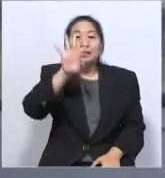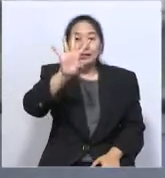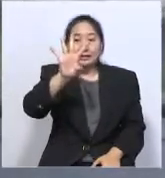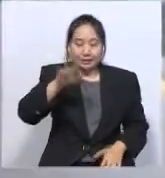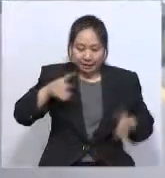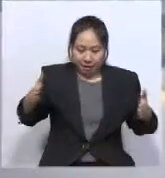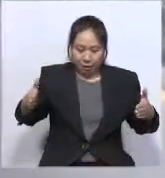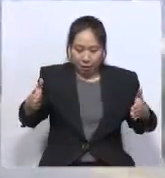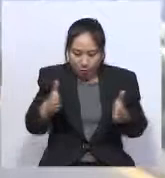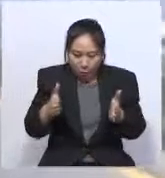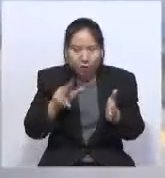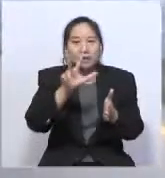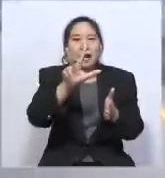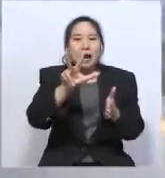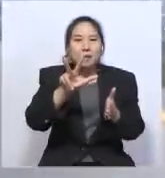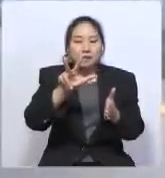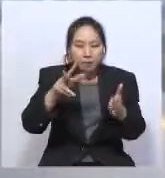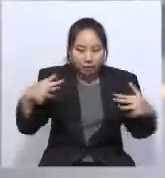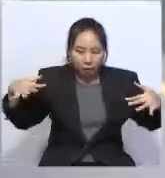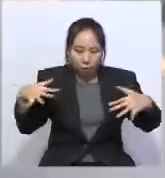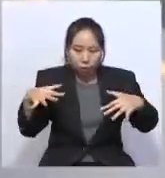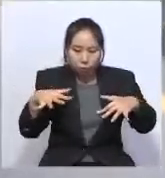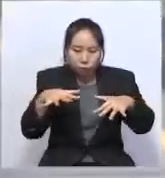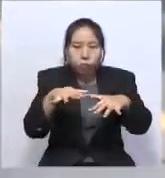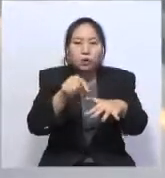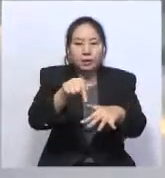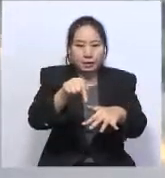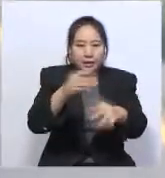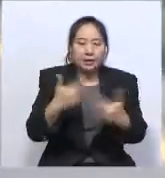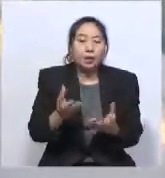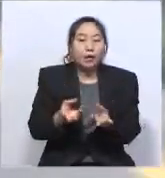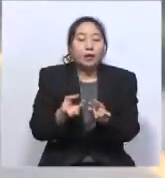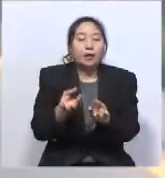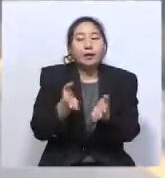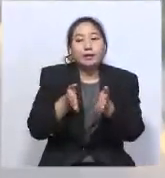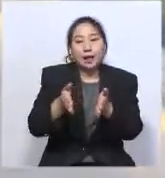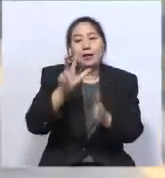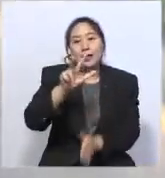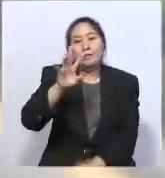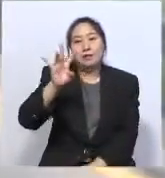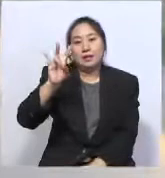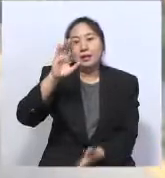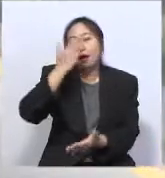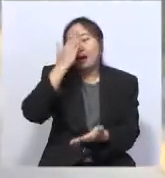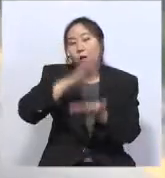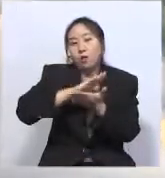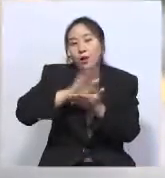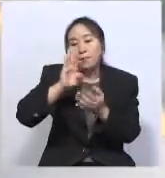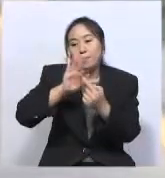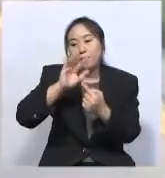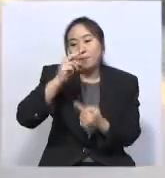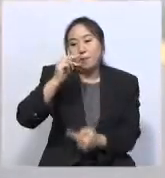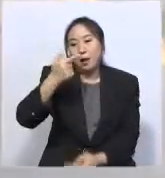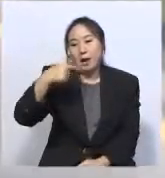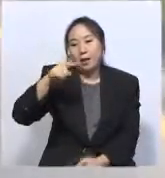หลืออยู่3เลนในขณะที่จุดถัดมาก็คือจุดบรรจบทางหลวงหมายเลข347หน้าโรงเรียนบางประหันนะครับจุดนี้ถือว่าเป็น